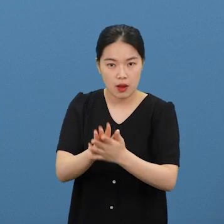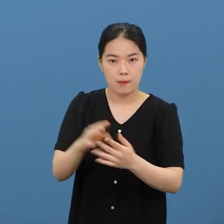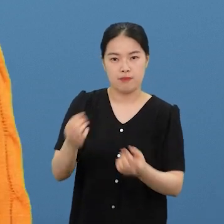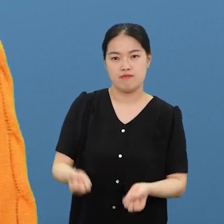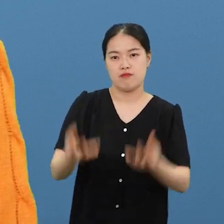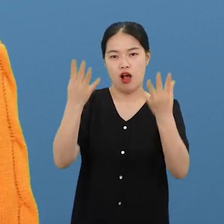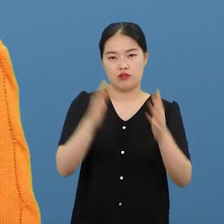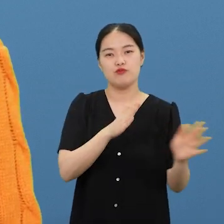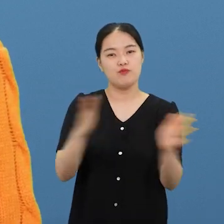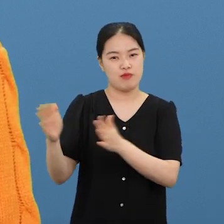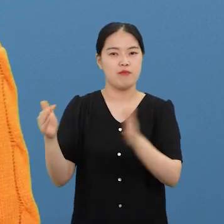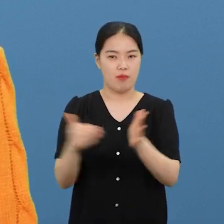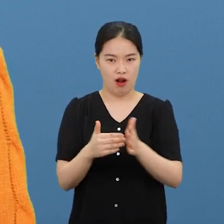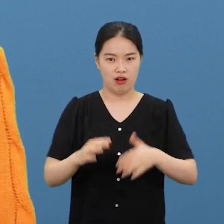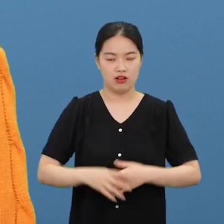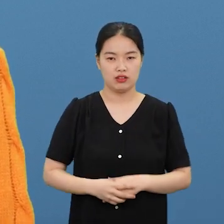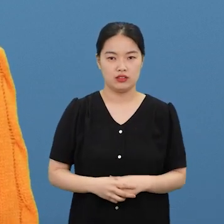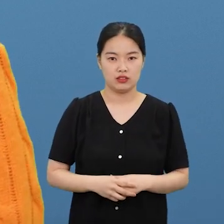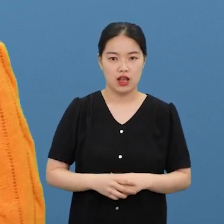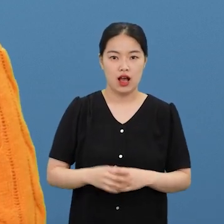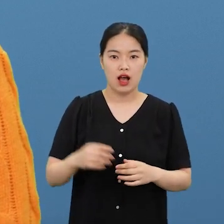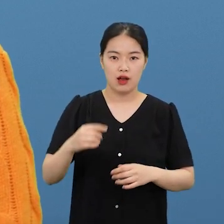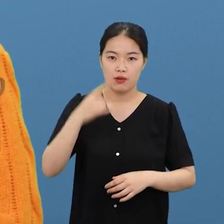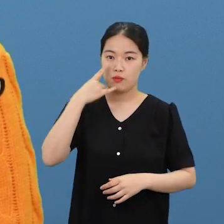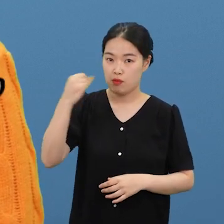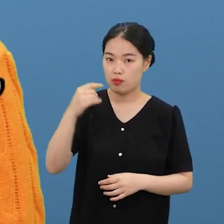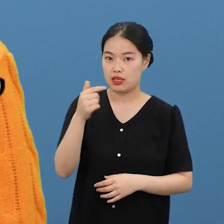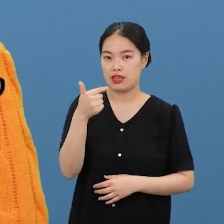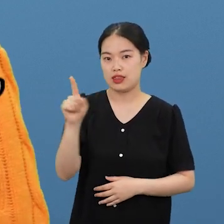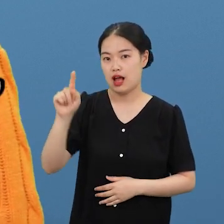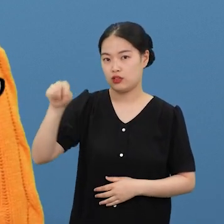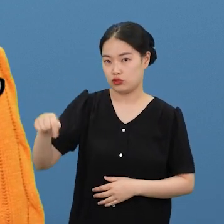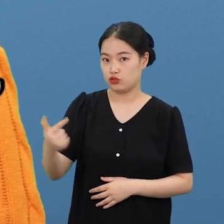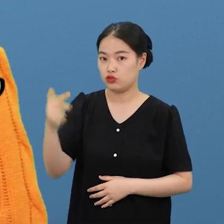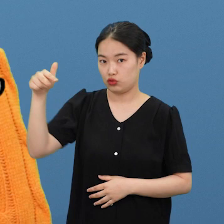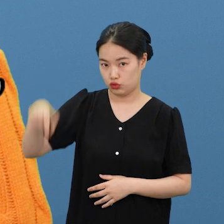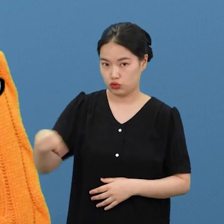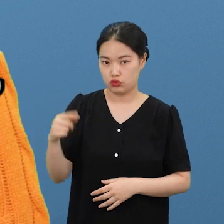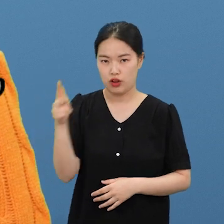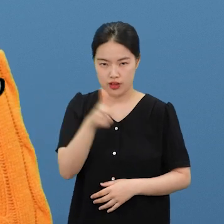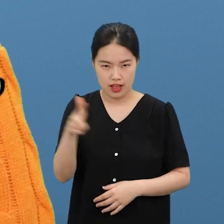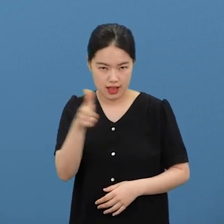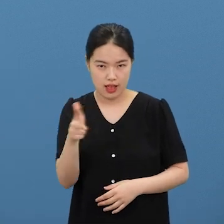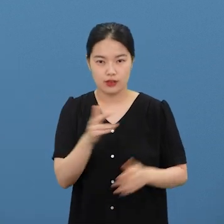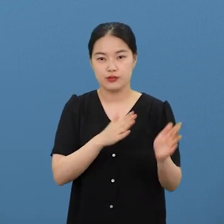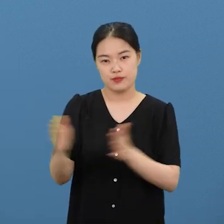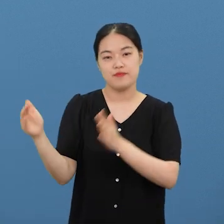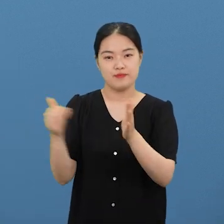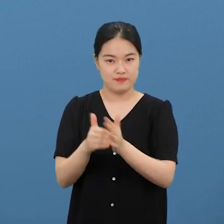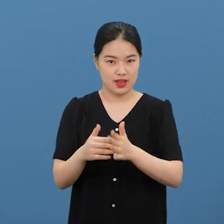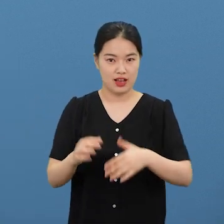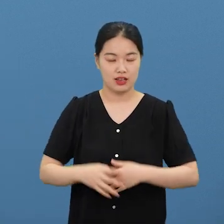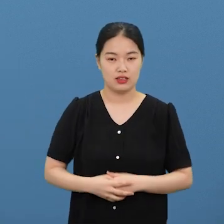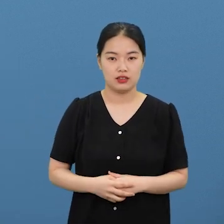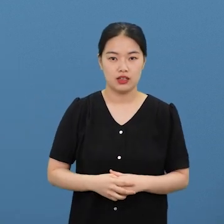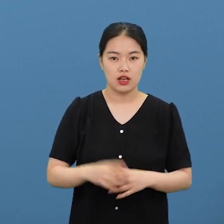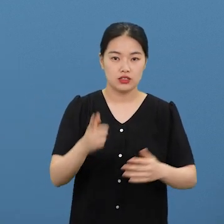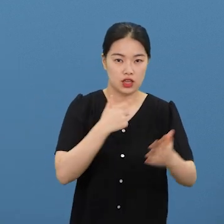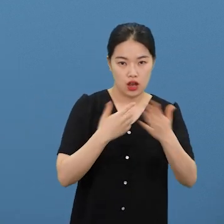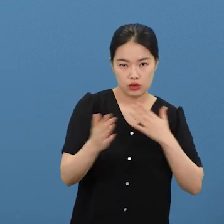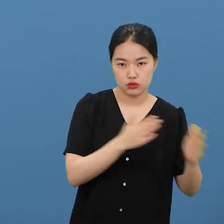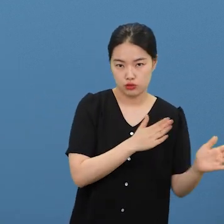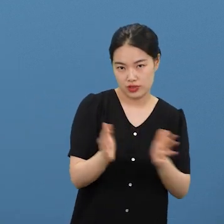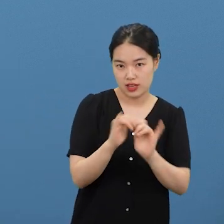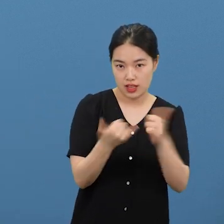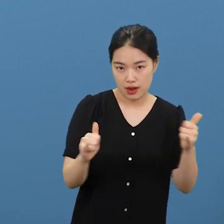합니다. 이 소식을 학부모 리포터 나순준 님이 직접 보내오셨는데요. 체험을 준비하는 이도